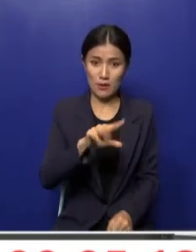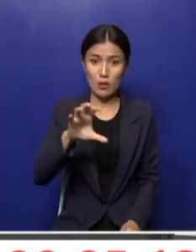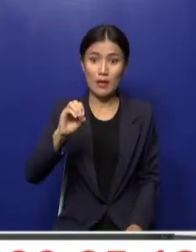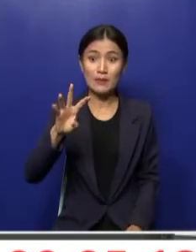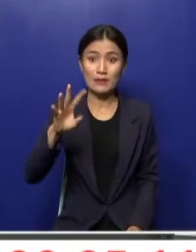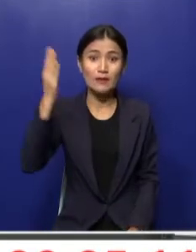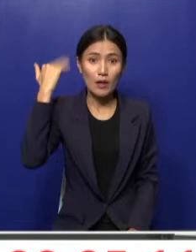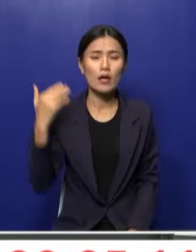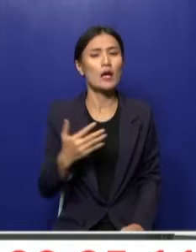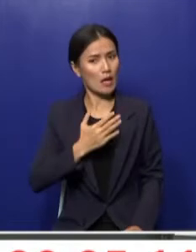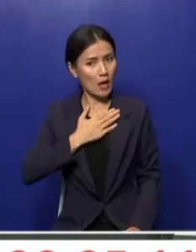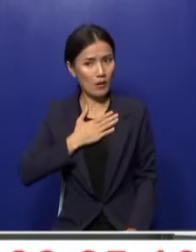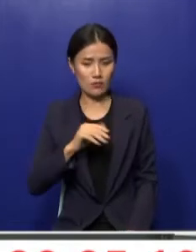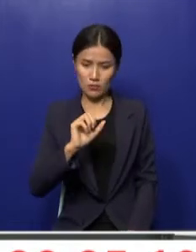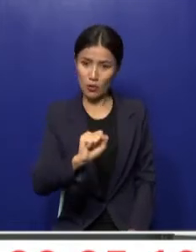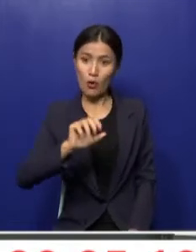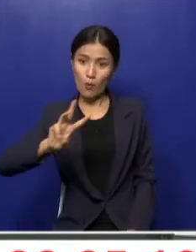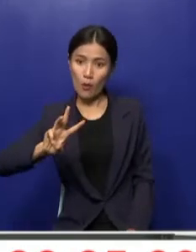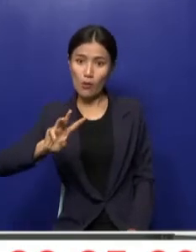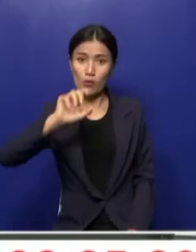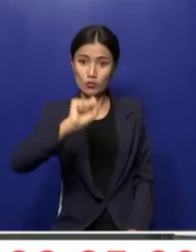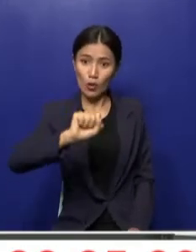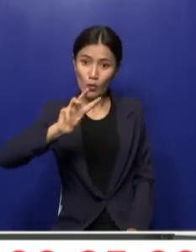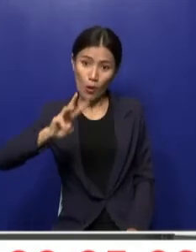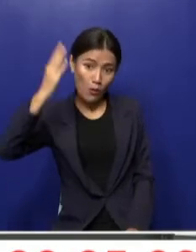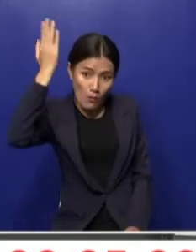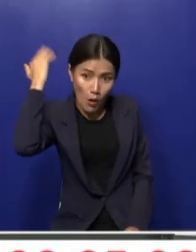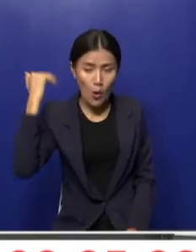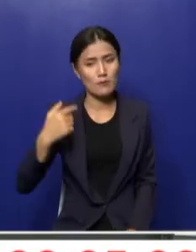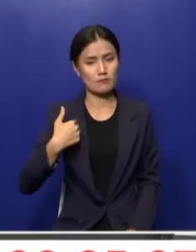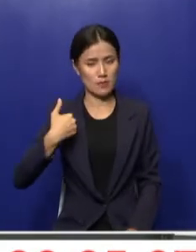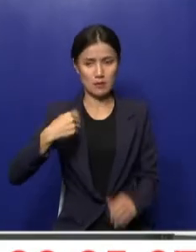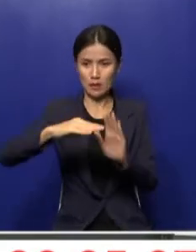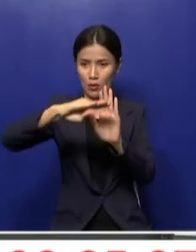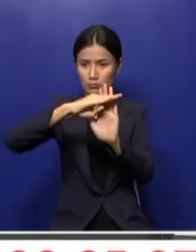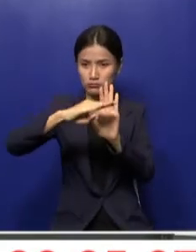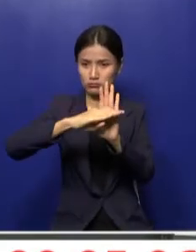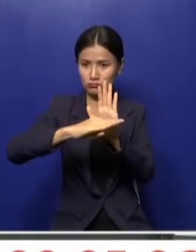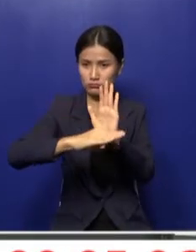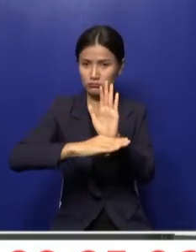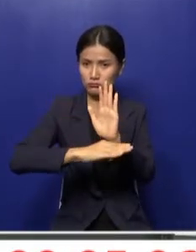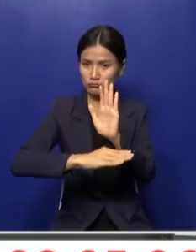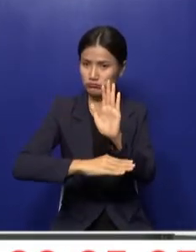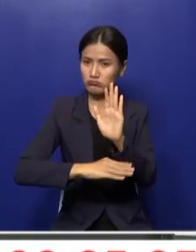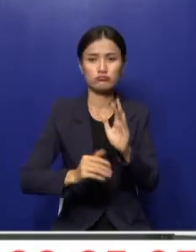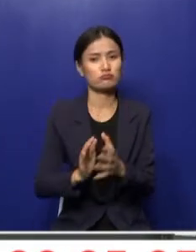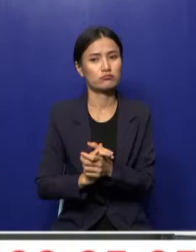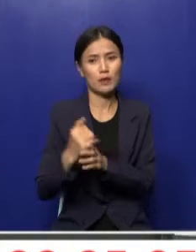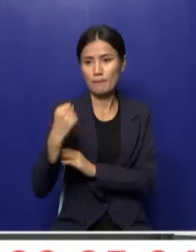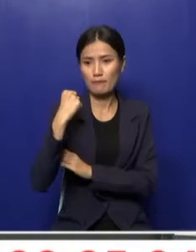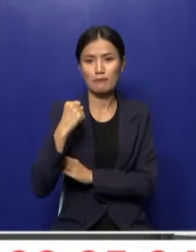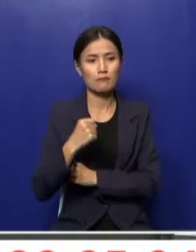กำหนดขั้นตอนกระบวนการต่างๆเพื่อให้เกิดความโปร่งใสไม่ให้วุฒิสภาถูกตำหนิติเตียนจาก